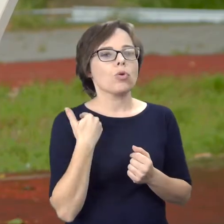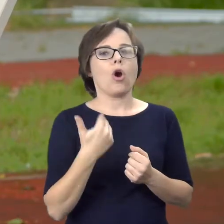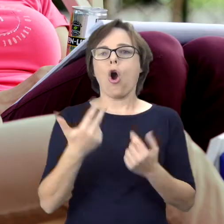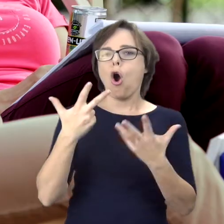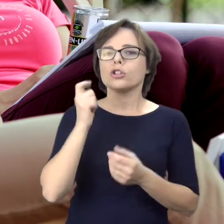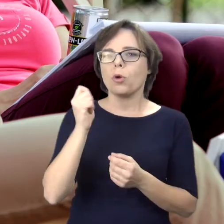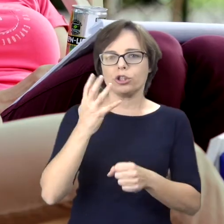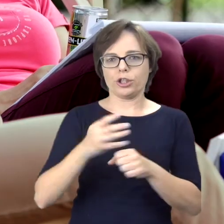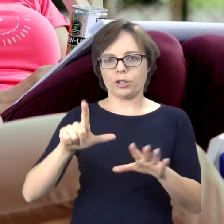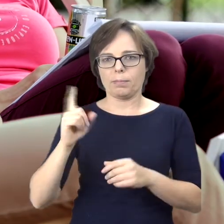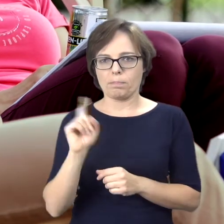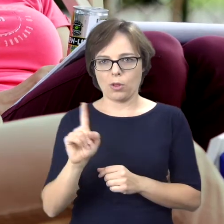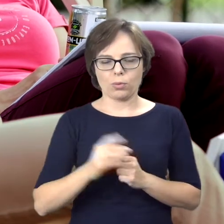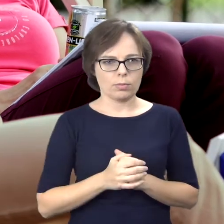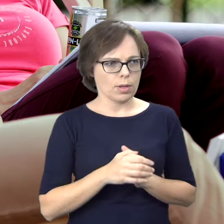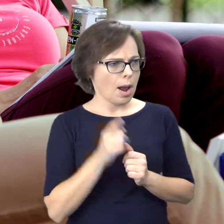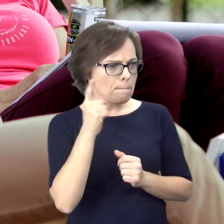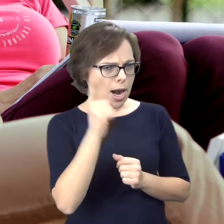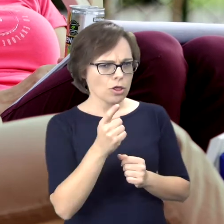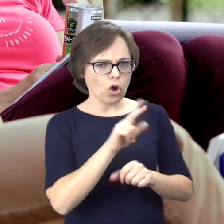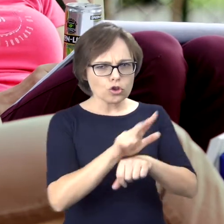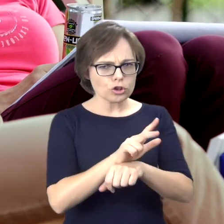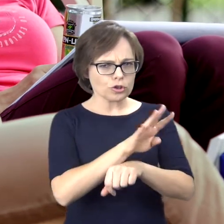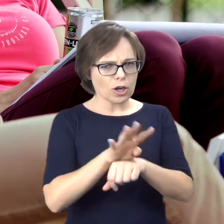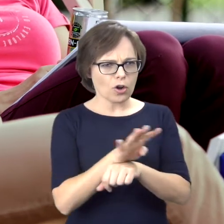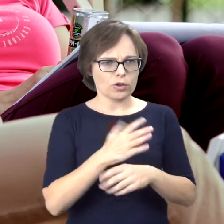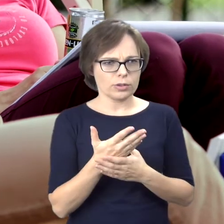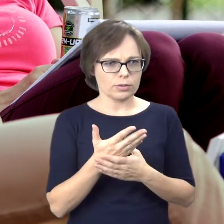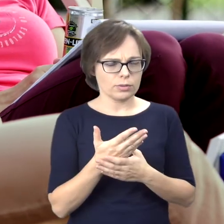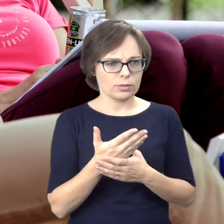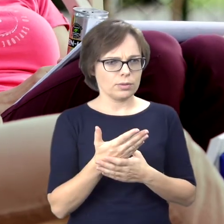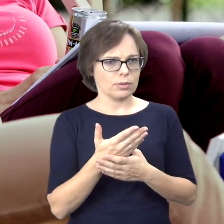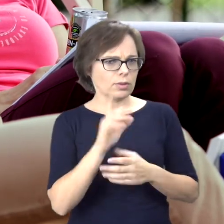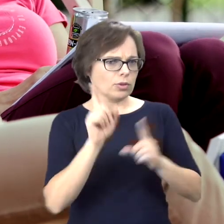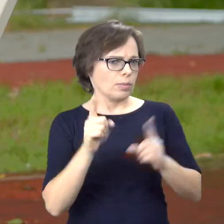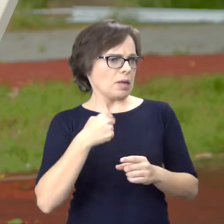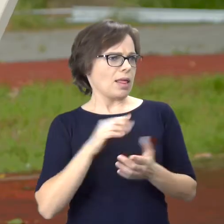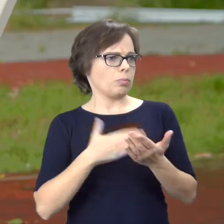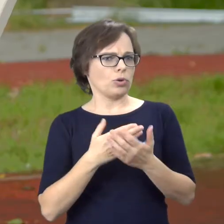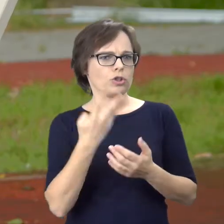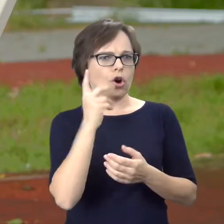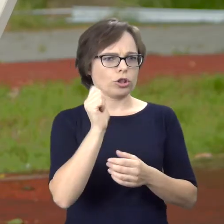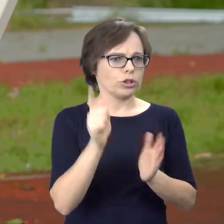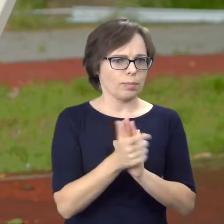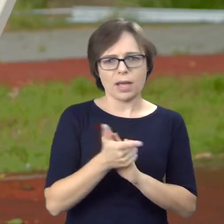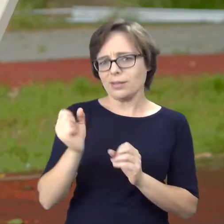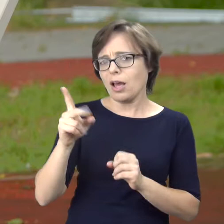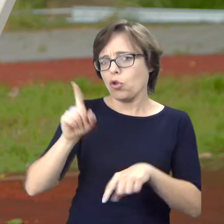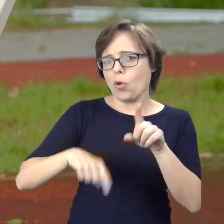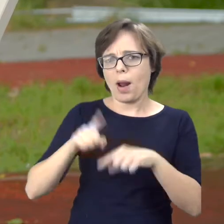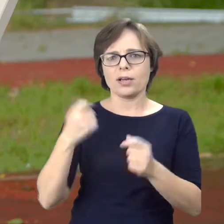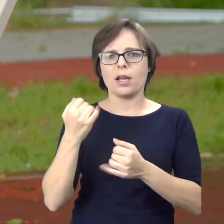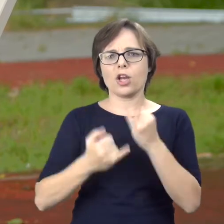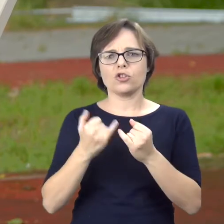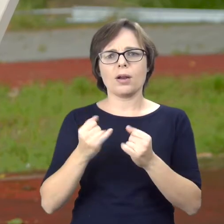47 minut. Maraton się biegnie, nie wiem, 3-4 godziny, tak, prawda? Ja mam taki czas 4-17 na przykład. No to jest taki normalny czas, jak biegniesz po prostu i gdzieś,